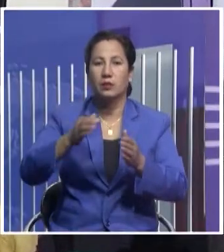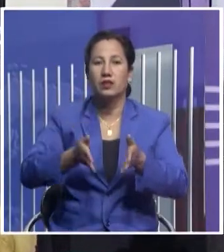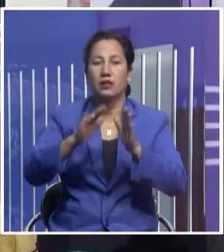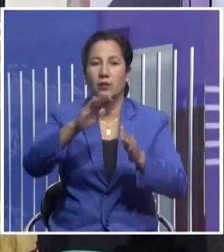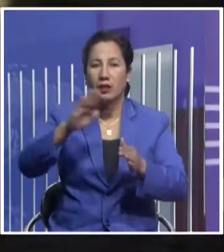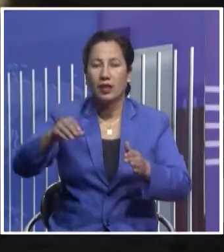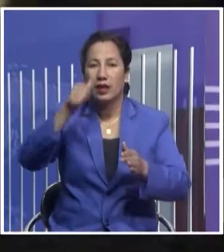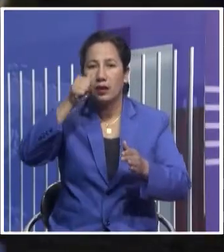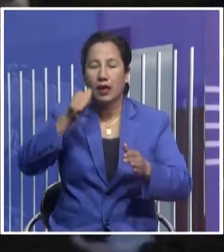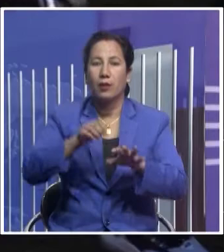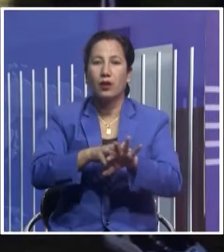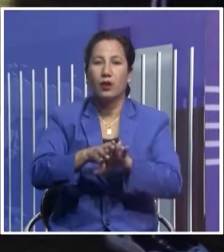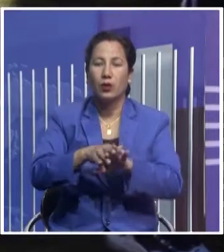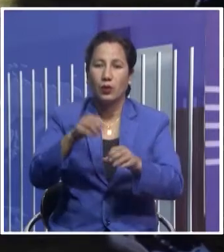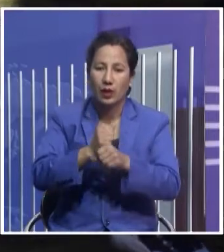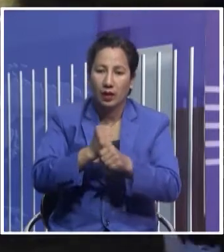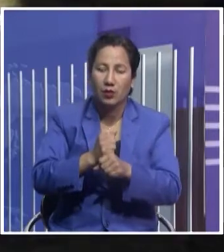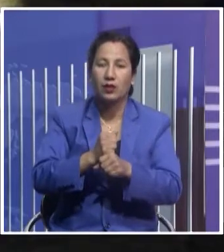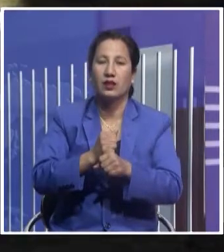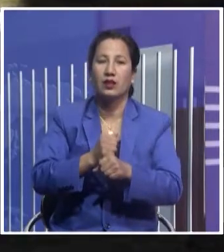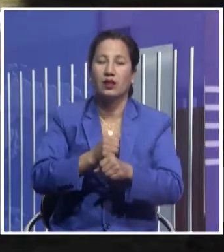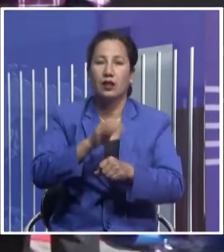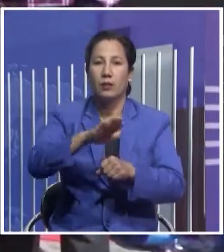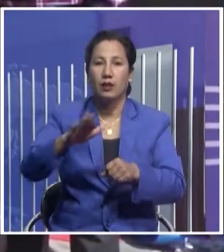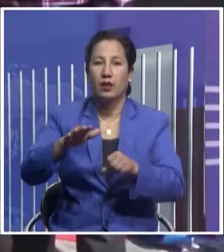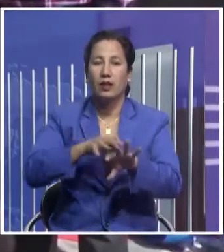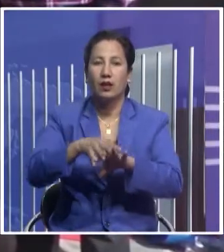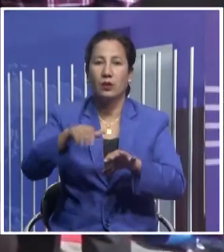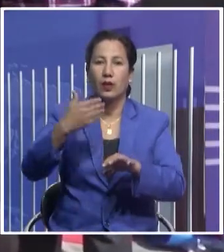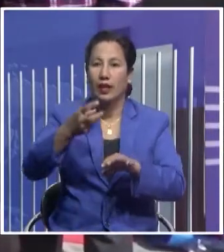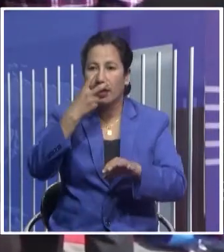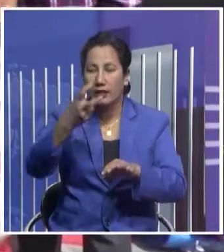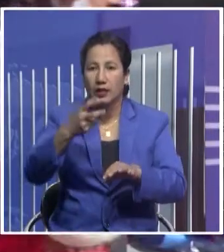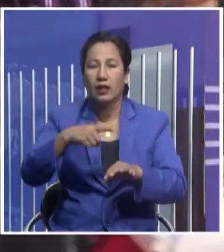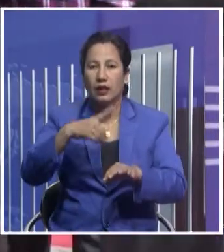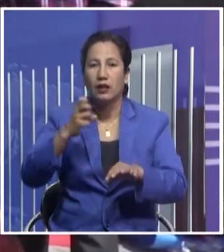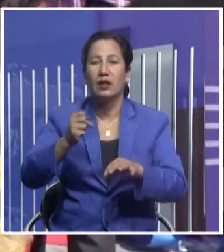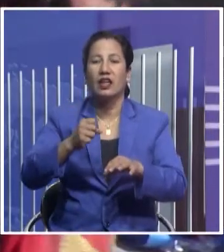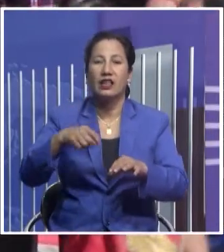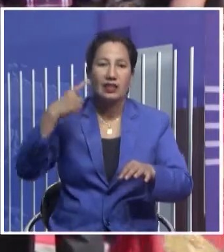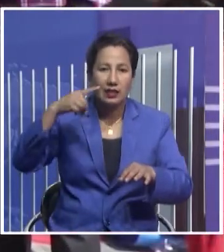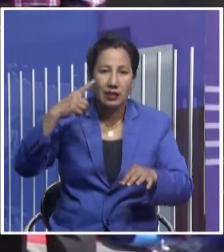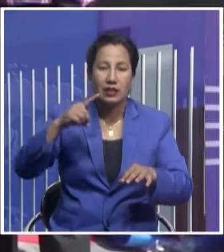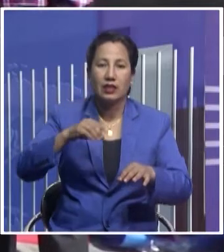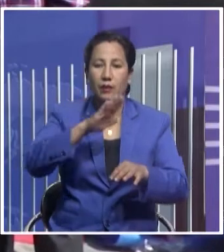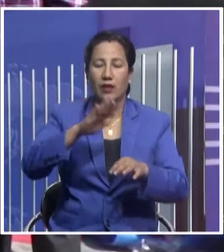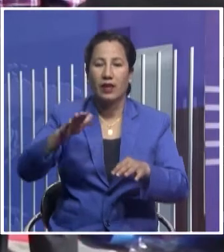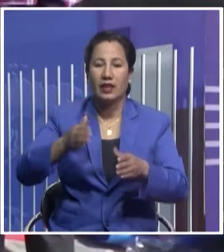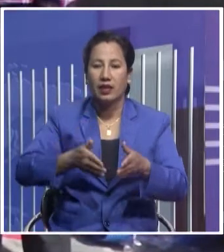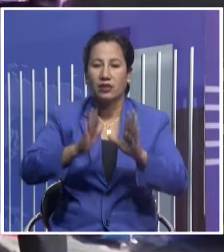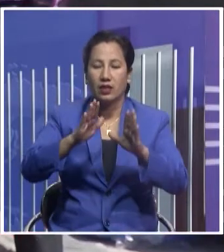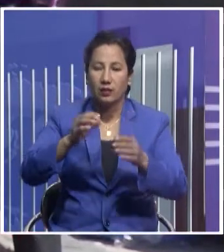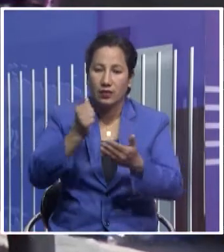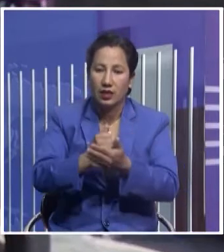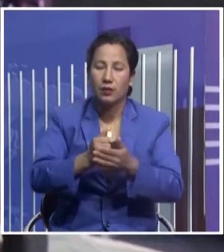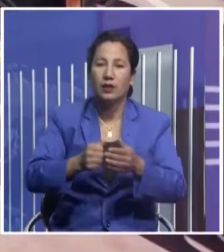बालबालिका अभिभावकहरू ज्याला मजदुरी गर्ने र बालबालिकाहरूलाई हेरचाह नगर्नाले दिनानुदिन बालबालिकाहरू सडक छाप हुने